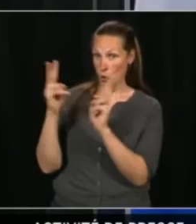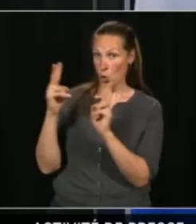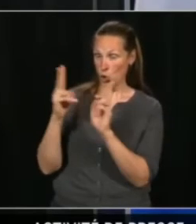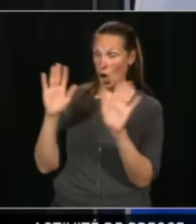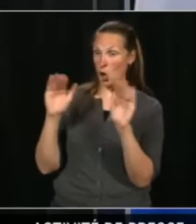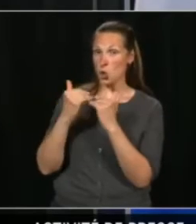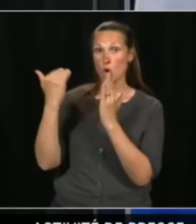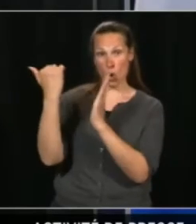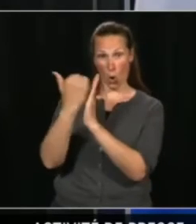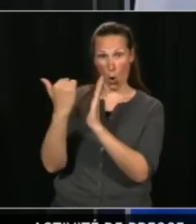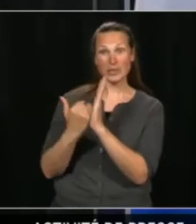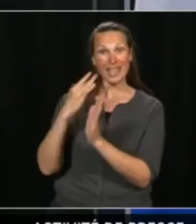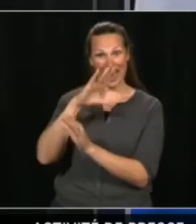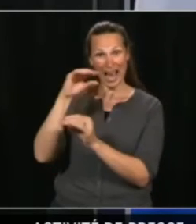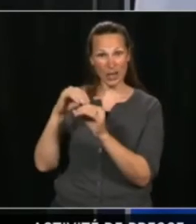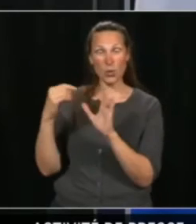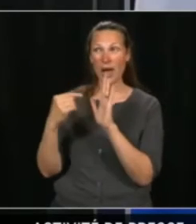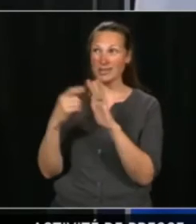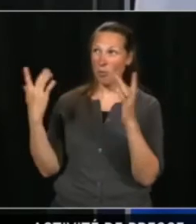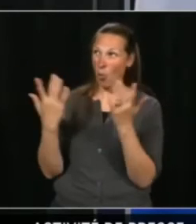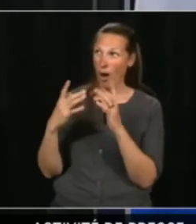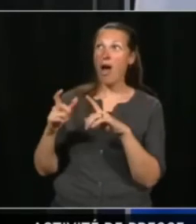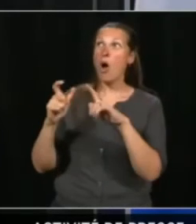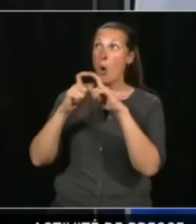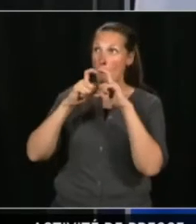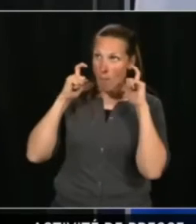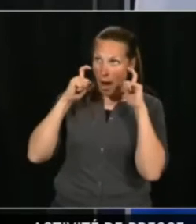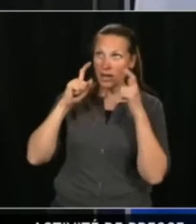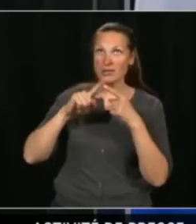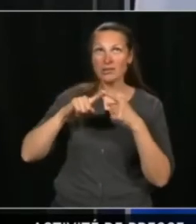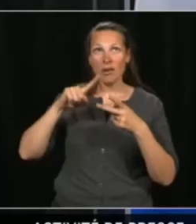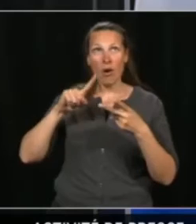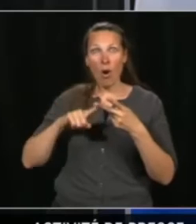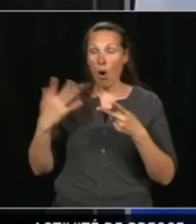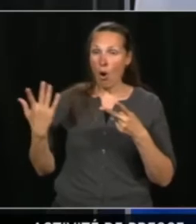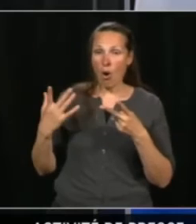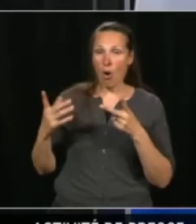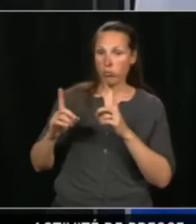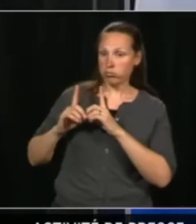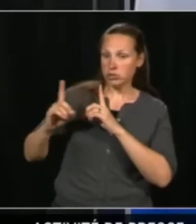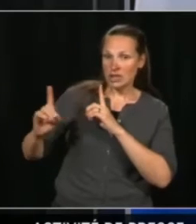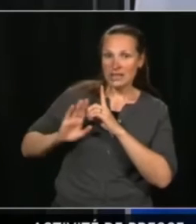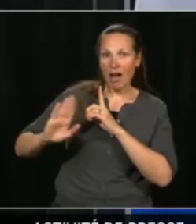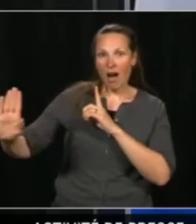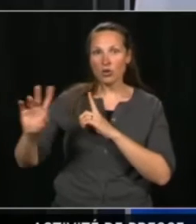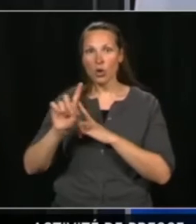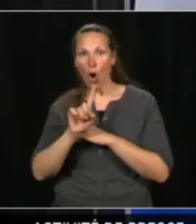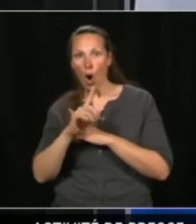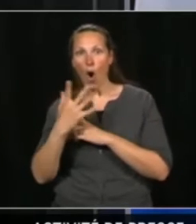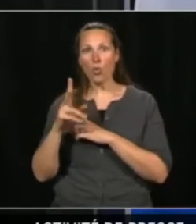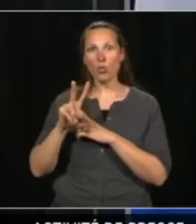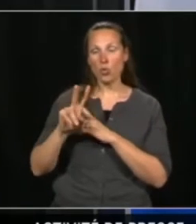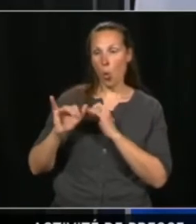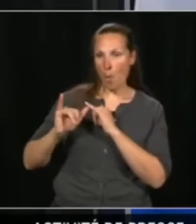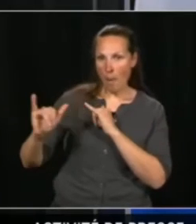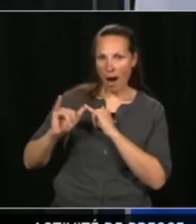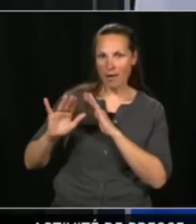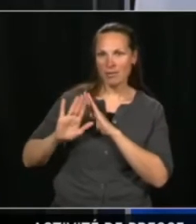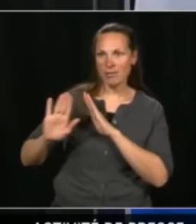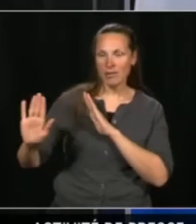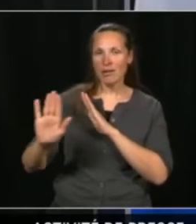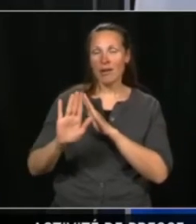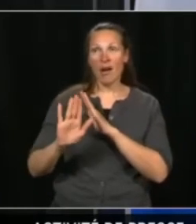du masque, le respect d'un mètre ou deux, la fermeture